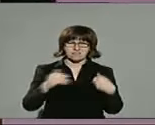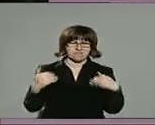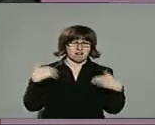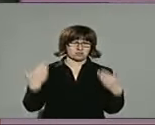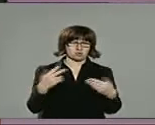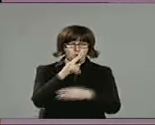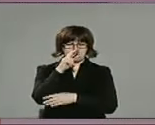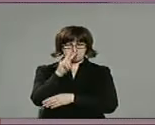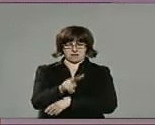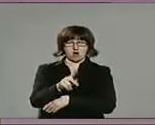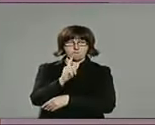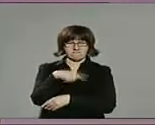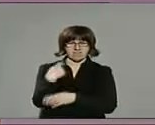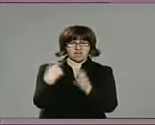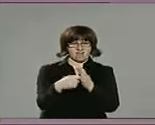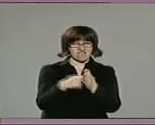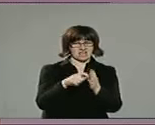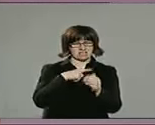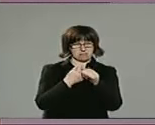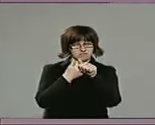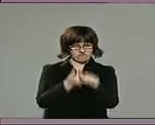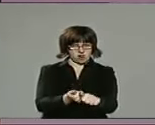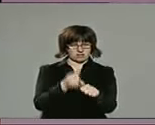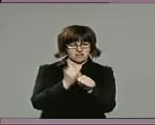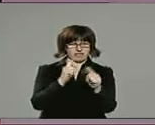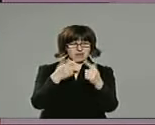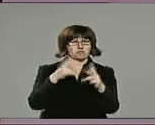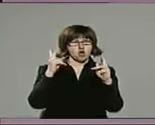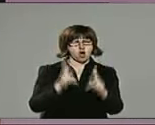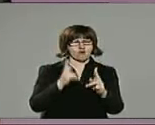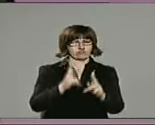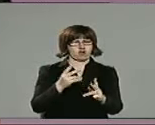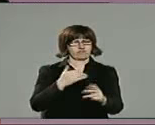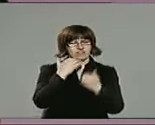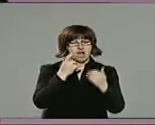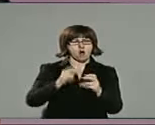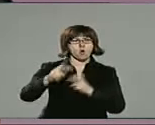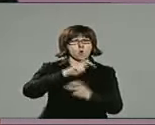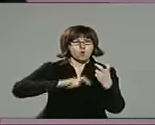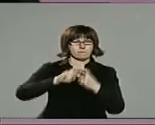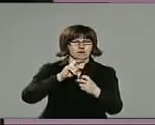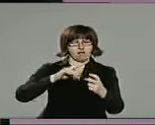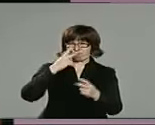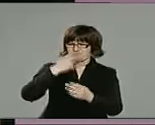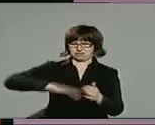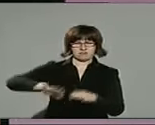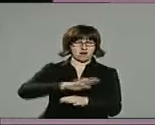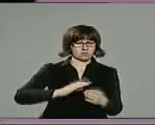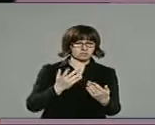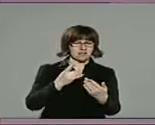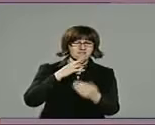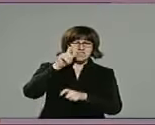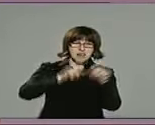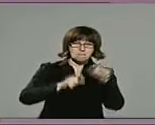Blick darauf, ob wir die Werte selbst einhalten und vorleben, von denen wir so oft sprechen, übrigens auch der Umgang miteinander, ist für